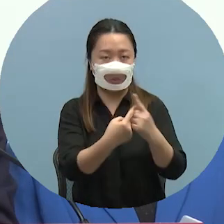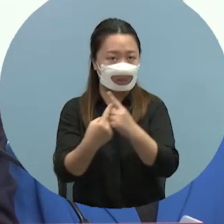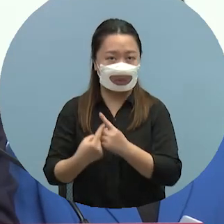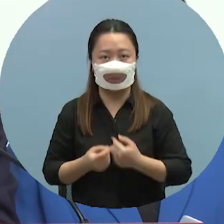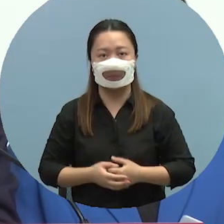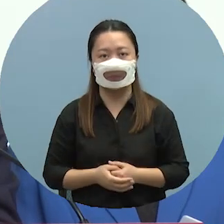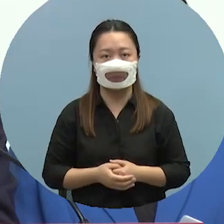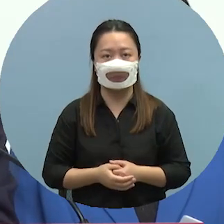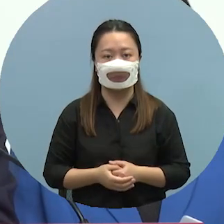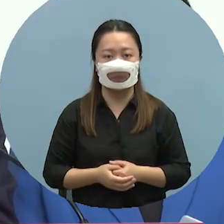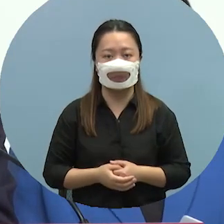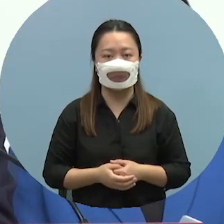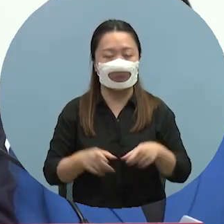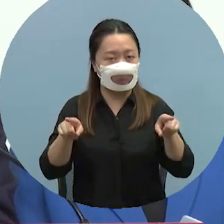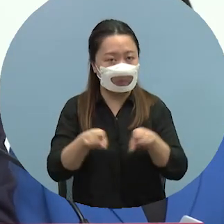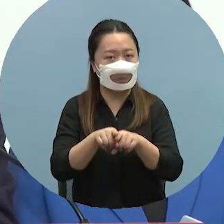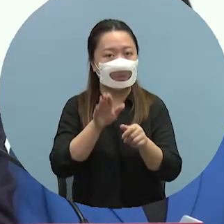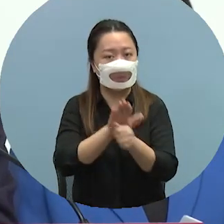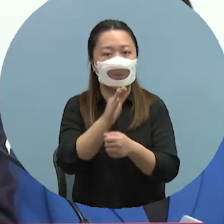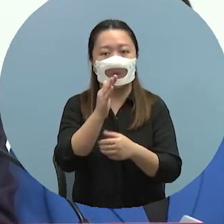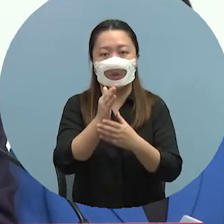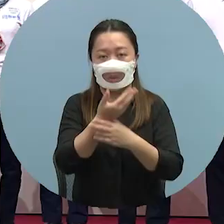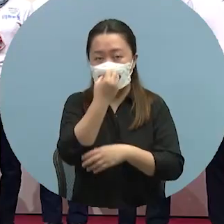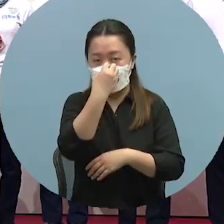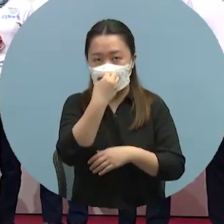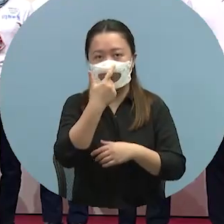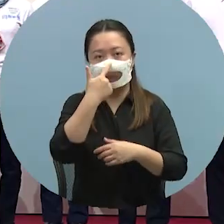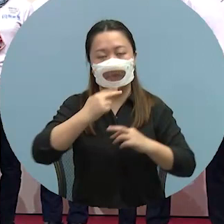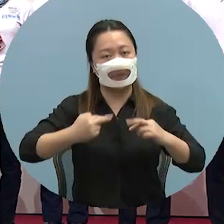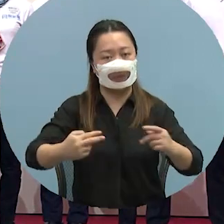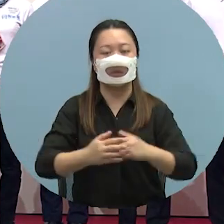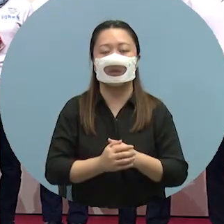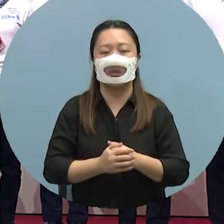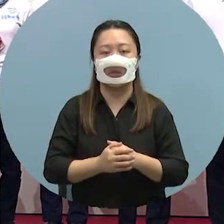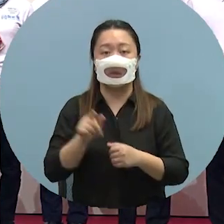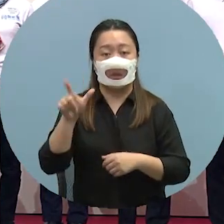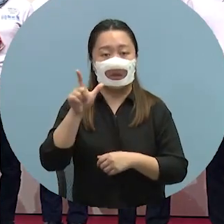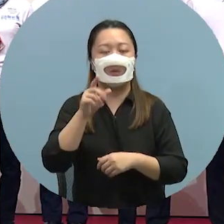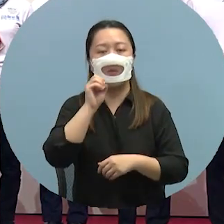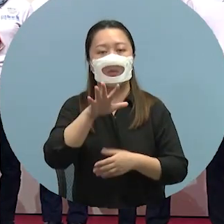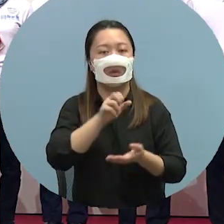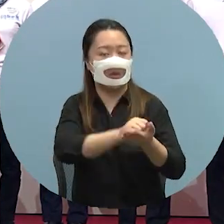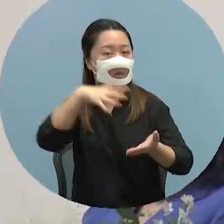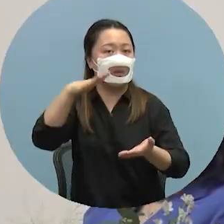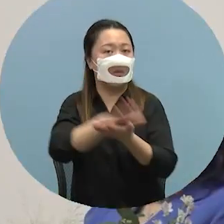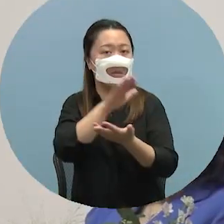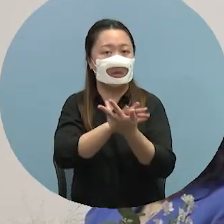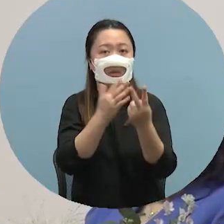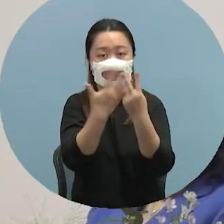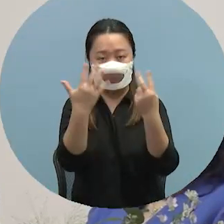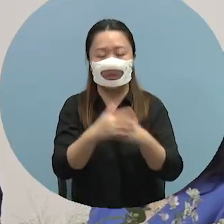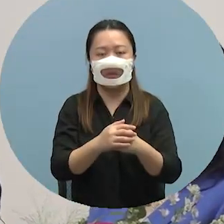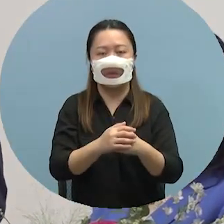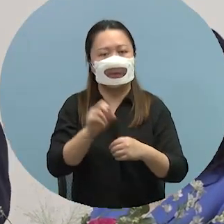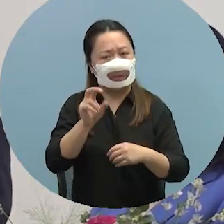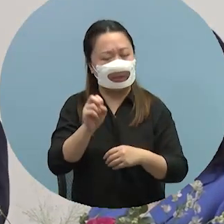民，同为香港开新篇。 李家超說，香港回歸祖國25周年，必須堅持